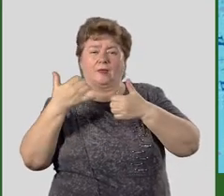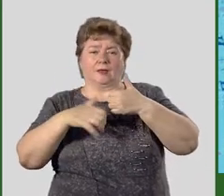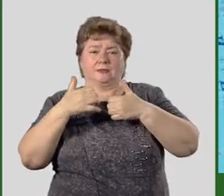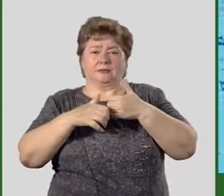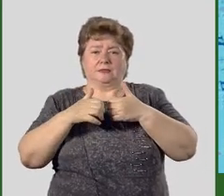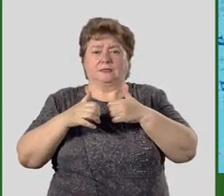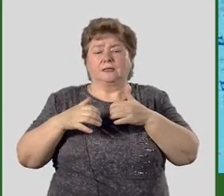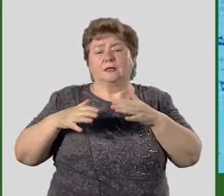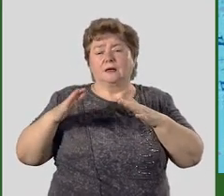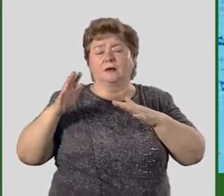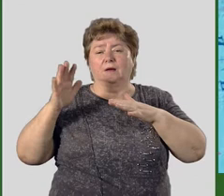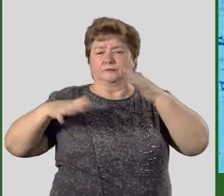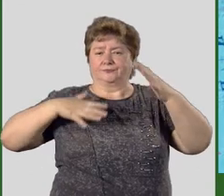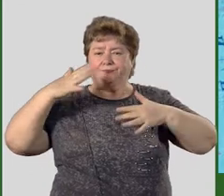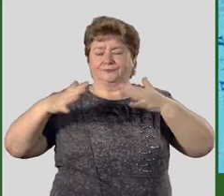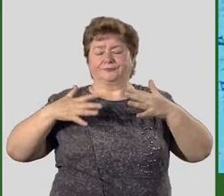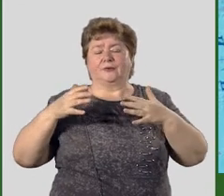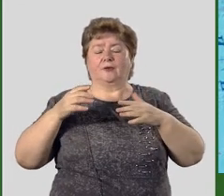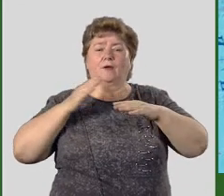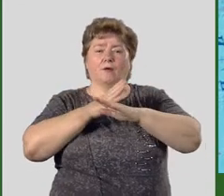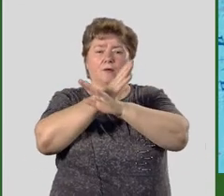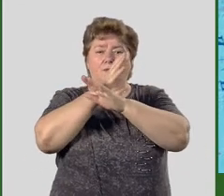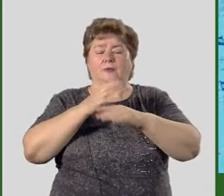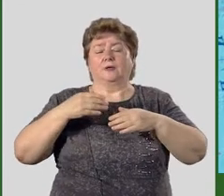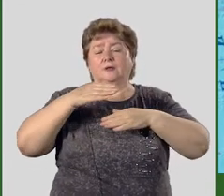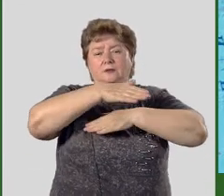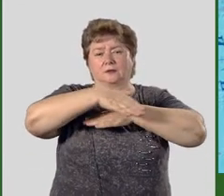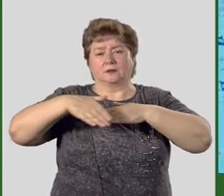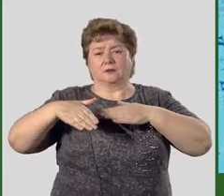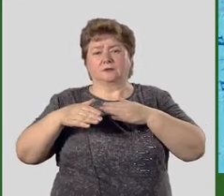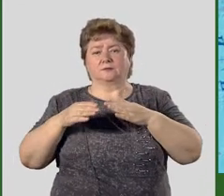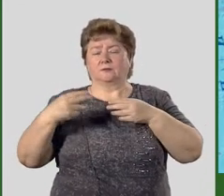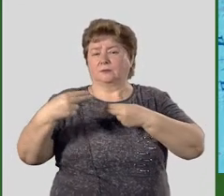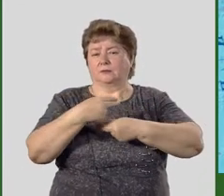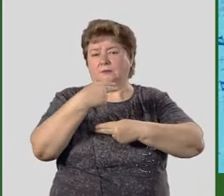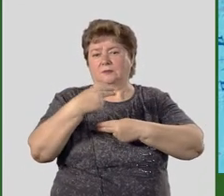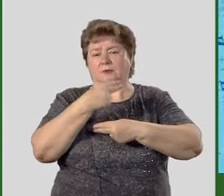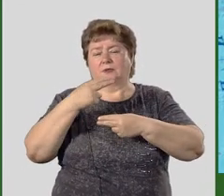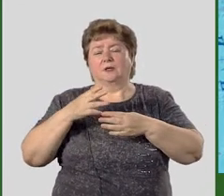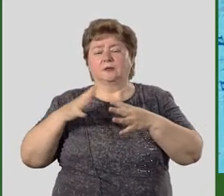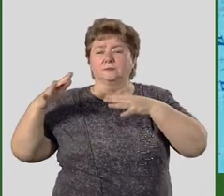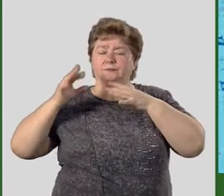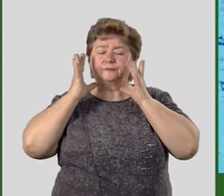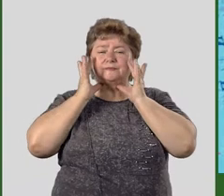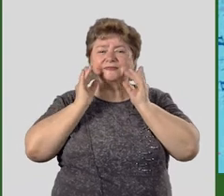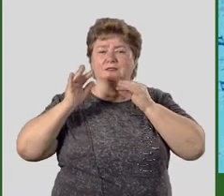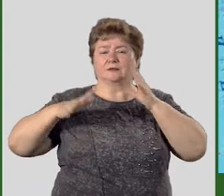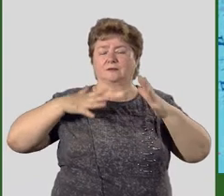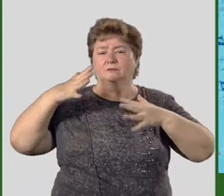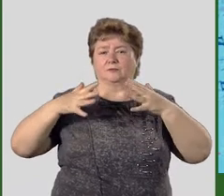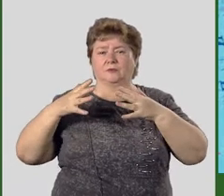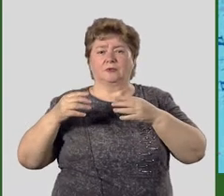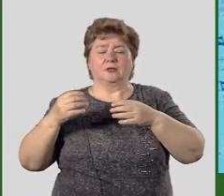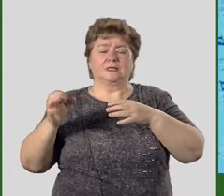континентальных типов климата. Горные хребты на окраинах препятствуют прохождению влажных воздушных